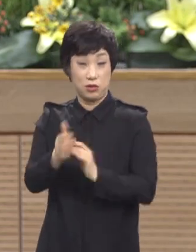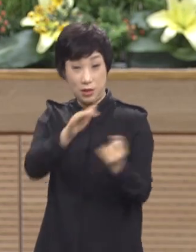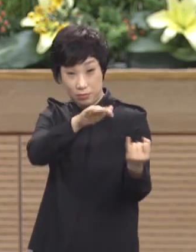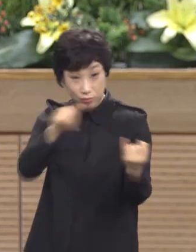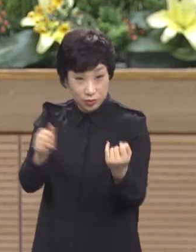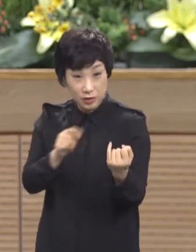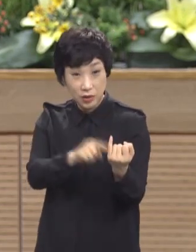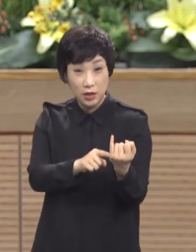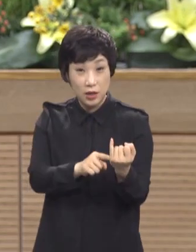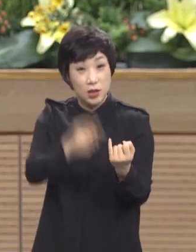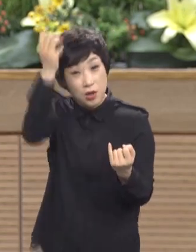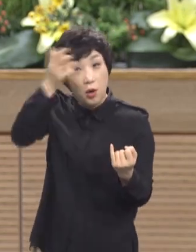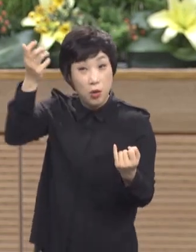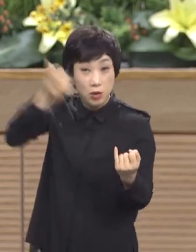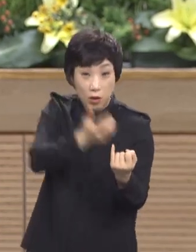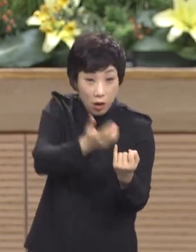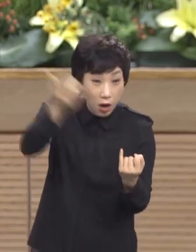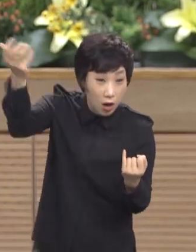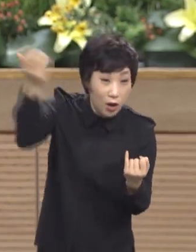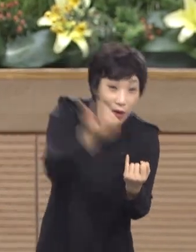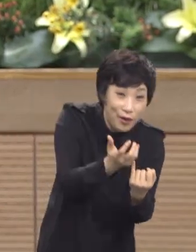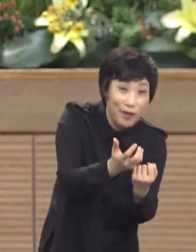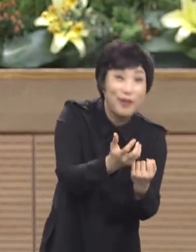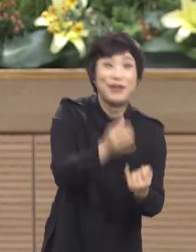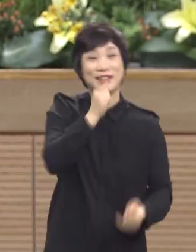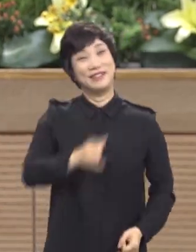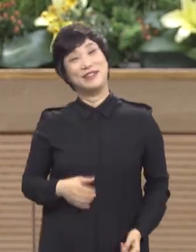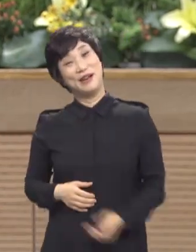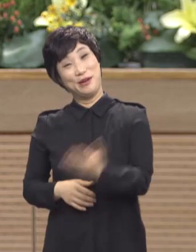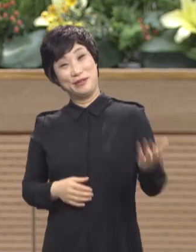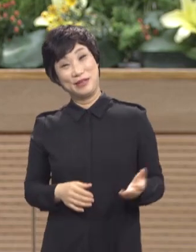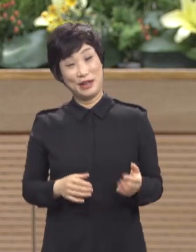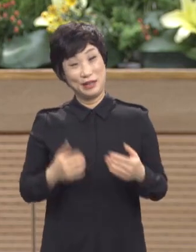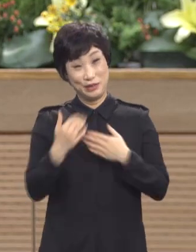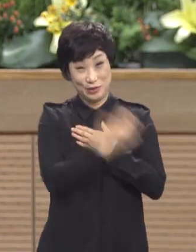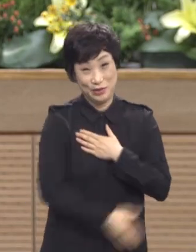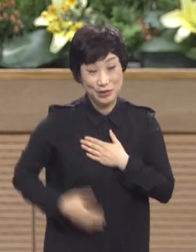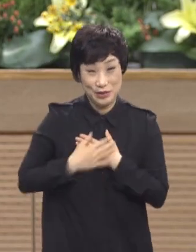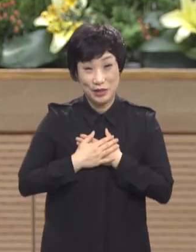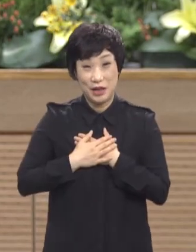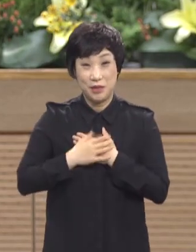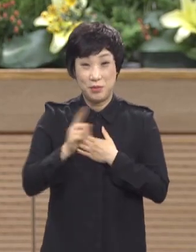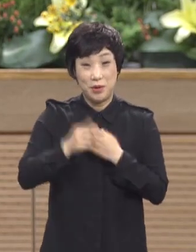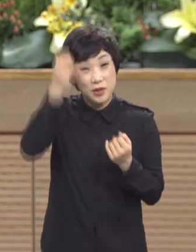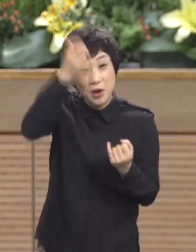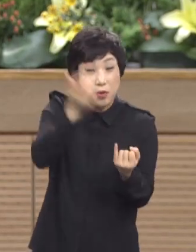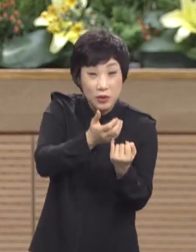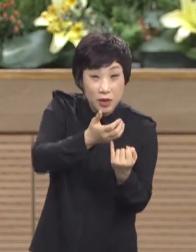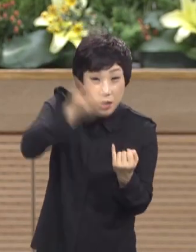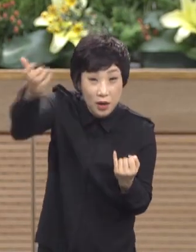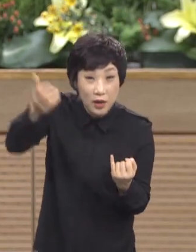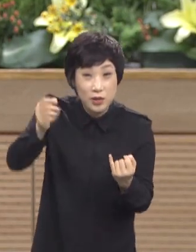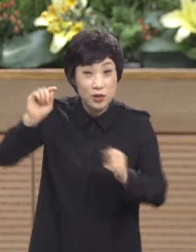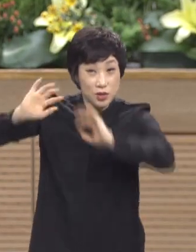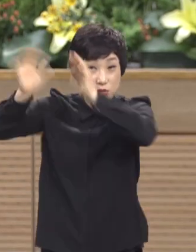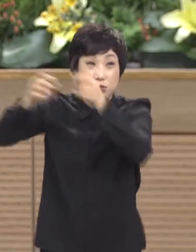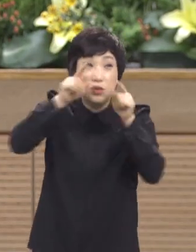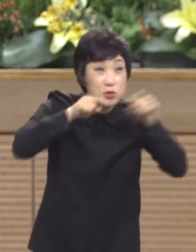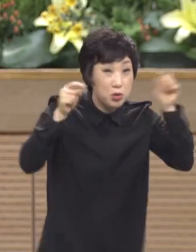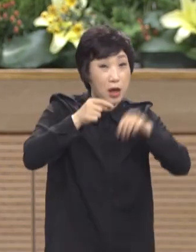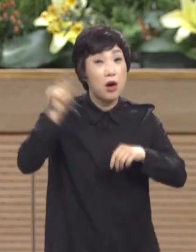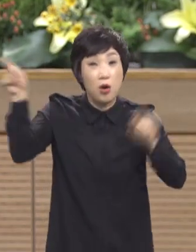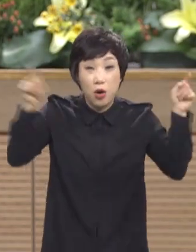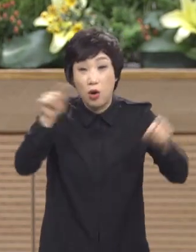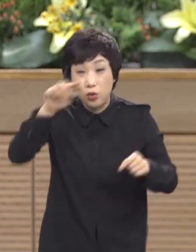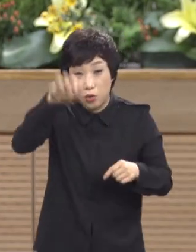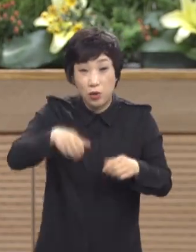속에 들어가더라. 자, 육체에서 나가서 죽어 나가서 벌떡 천국 아니면 지옥에 있는 영혼을